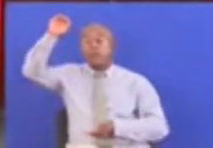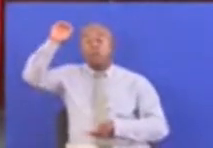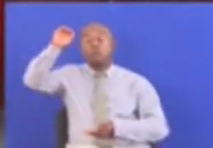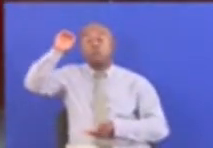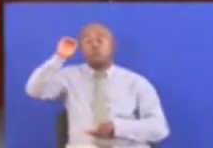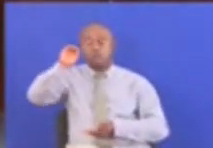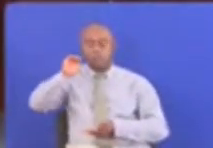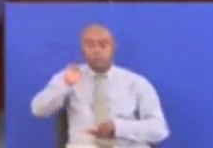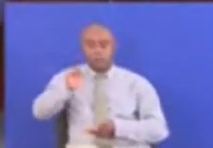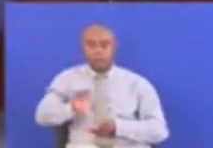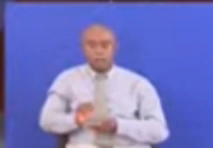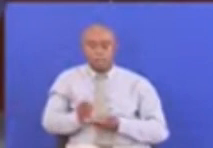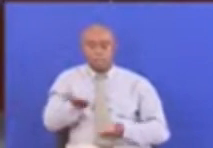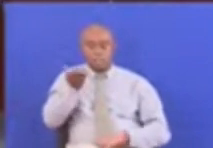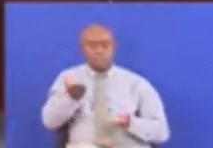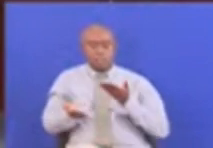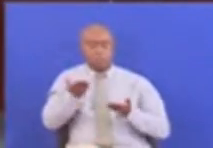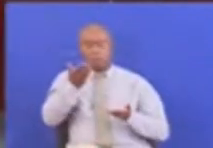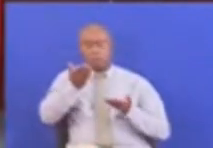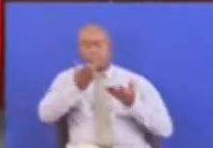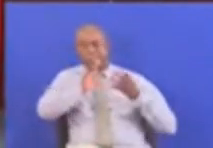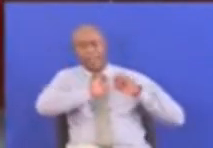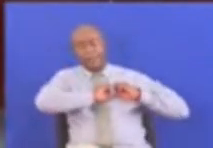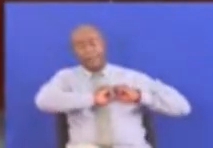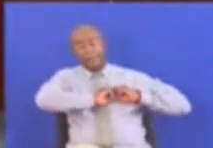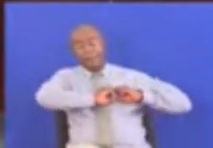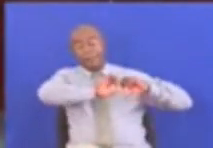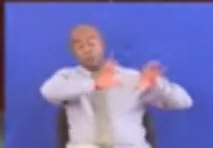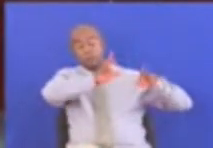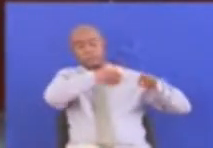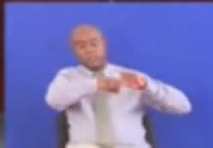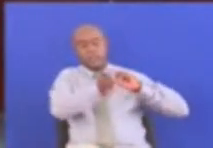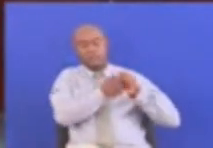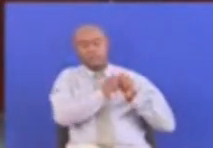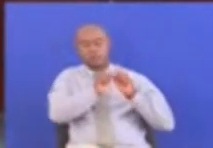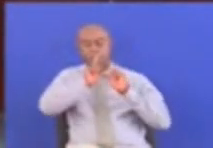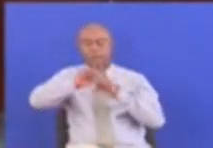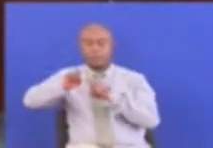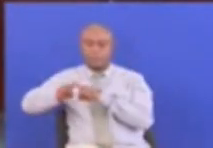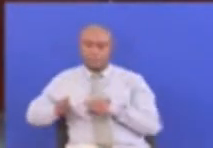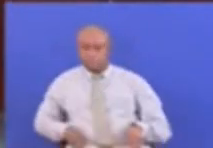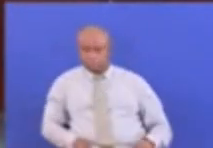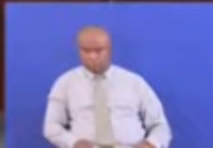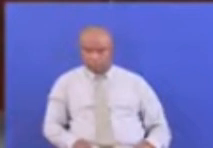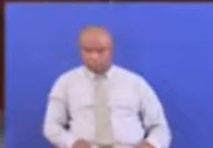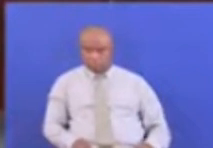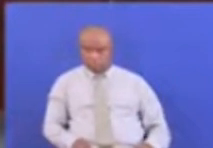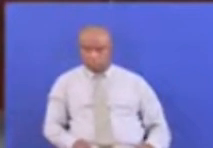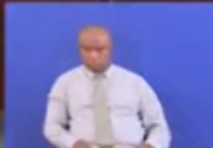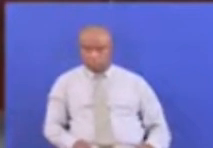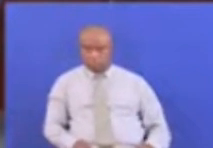kiasi cha mionzi kwenye vitu mbalimbali. Na hii ni kuendana pia